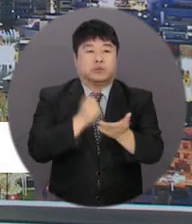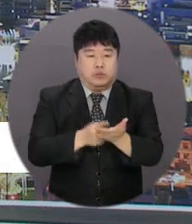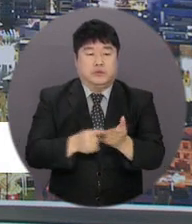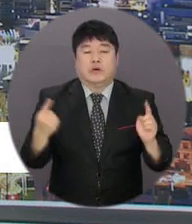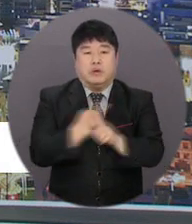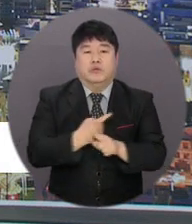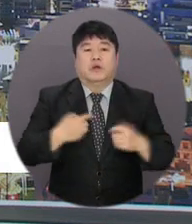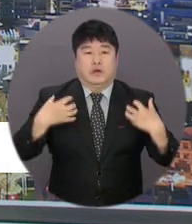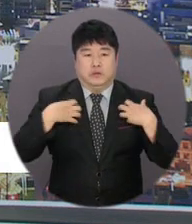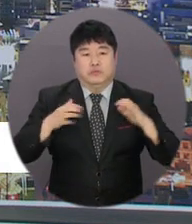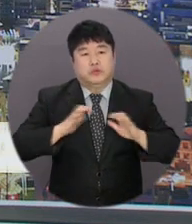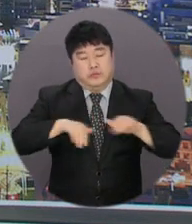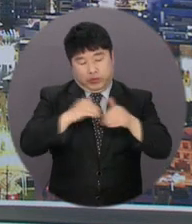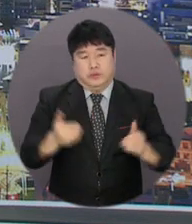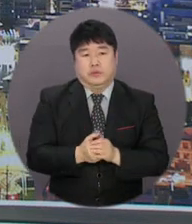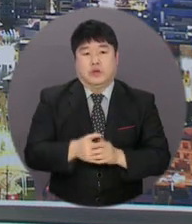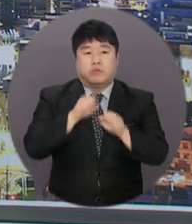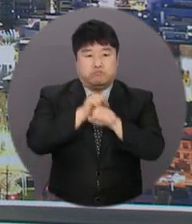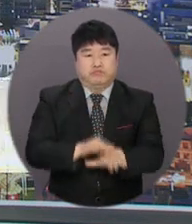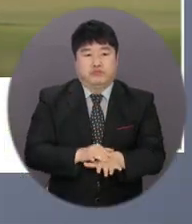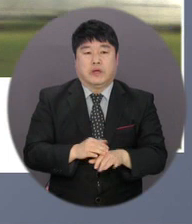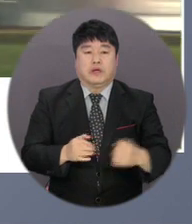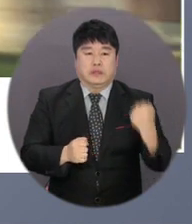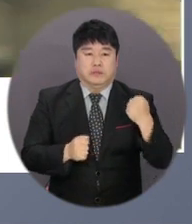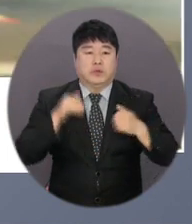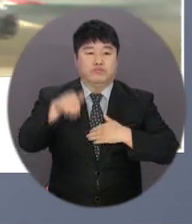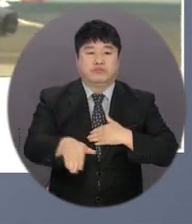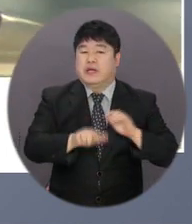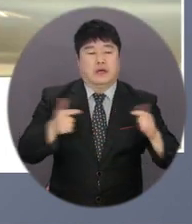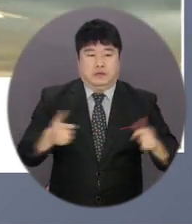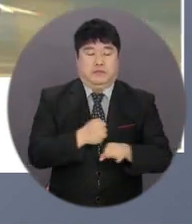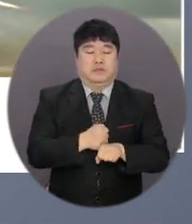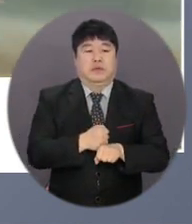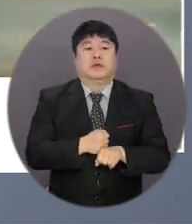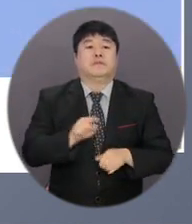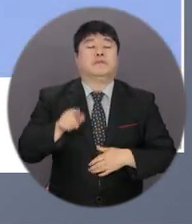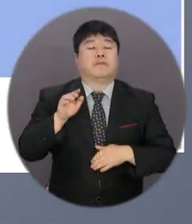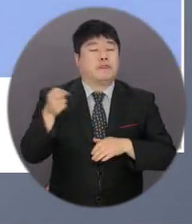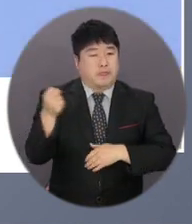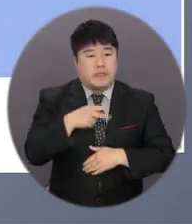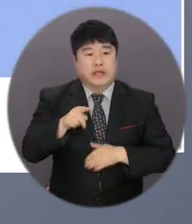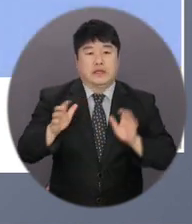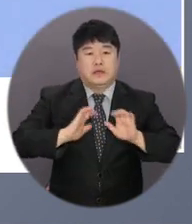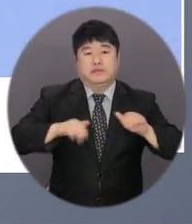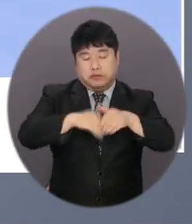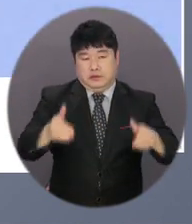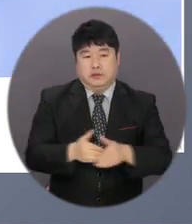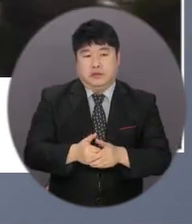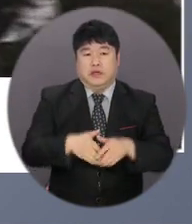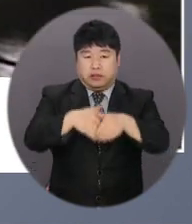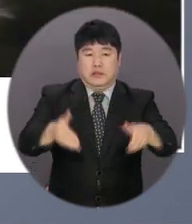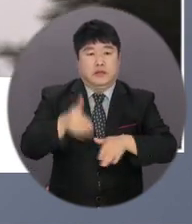범정부 협의체가 무산되거나 동력이 떨어지지는 않을 것입니다. 그리고 이 협의체 단장 역할을